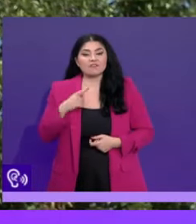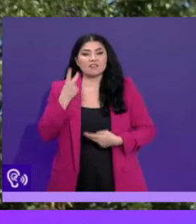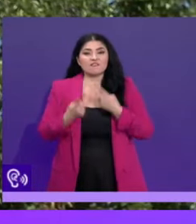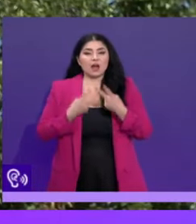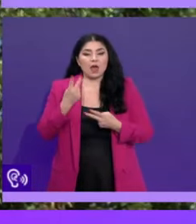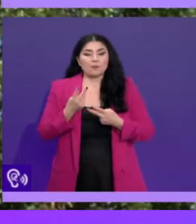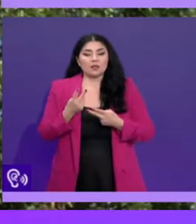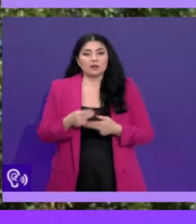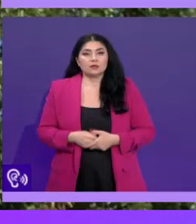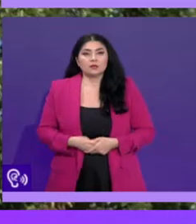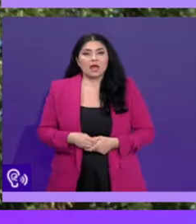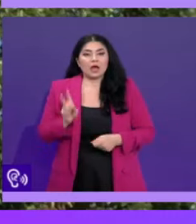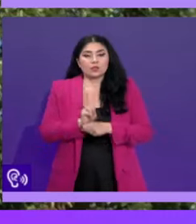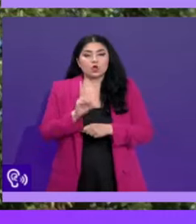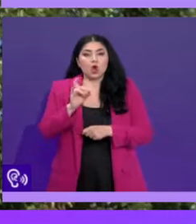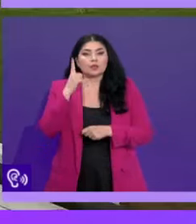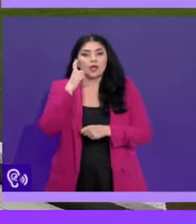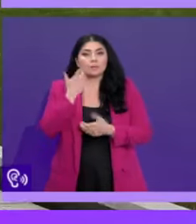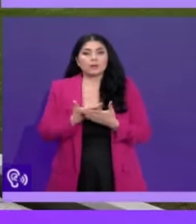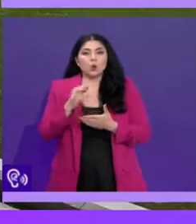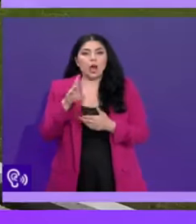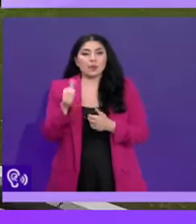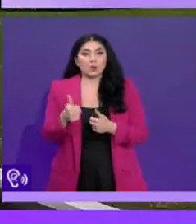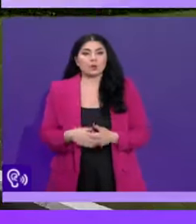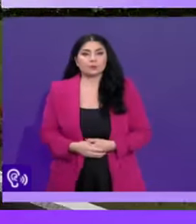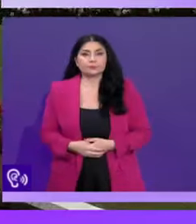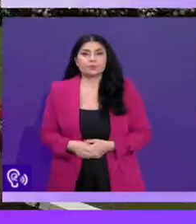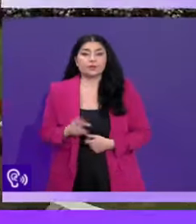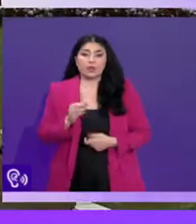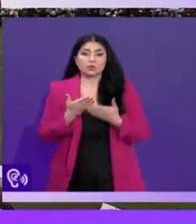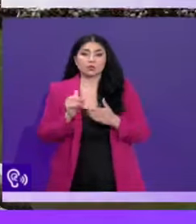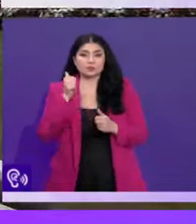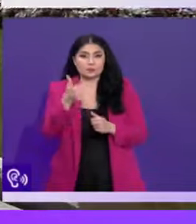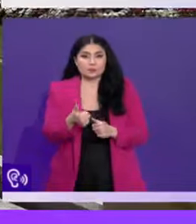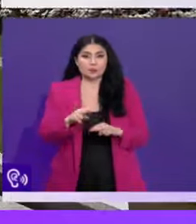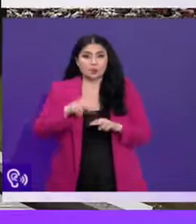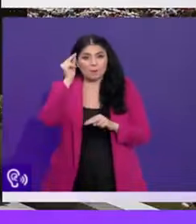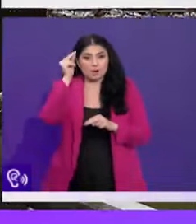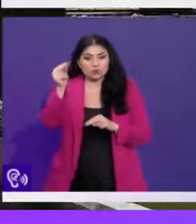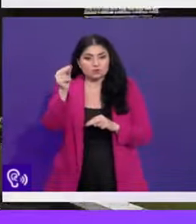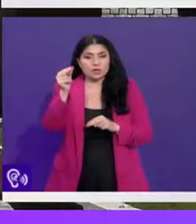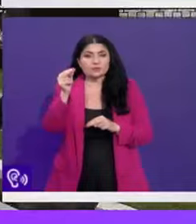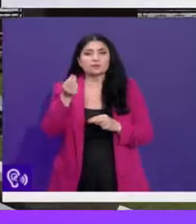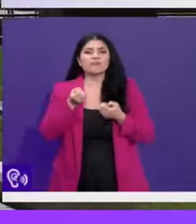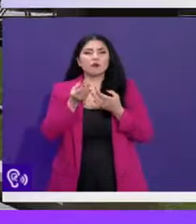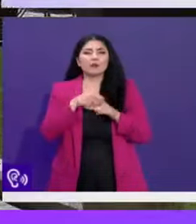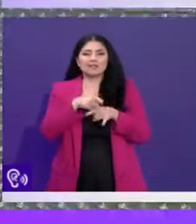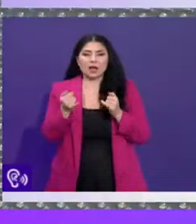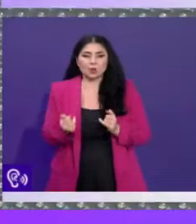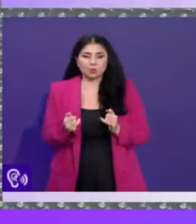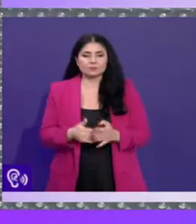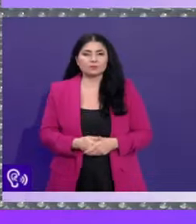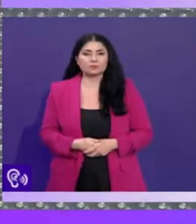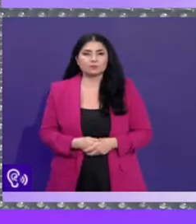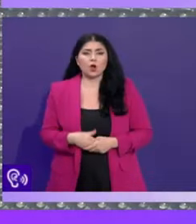atenționare meteorologică de cod galben pentru caniculă, însă de mâine, cum anunțam și în intervențiile anterioare, o vreme